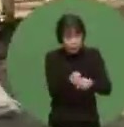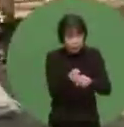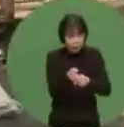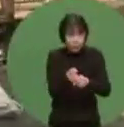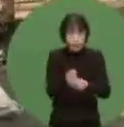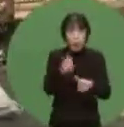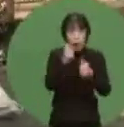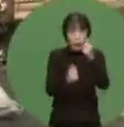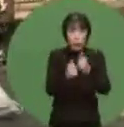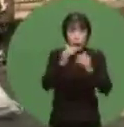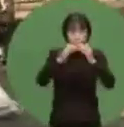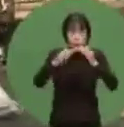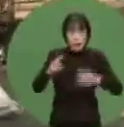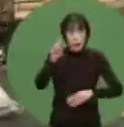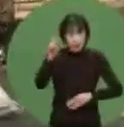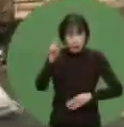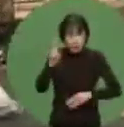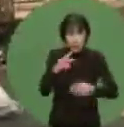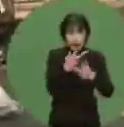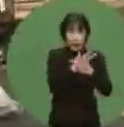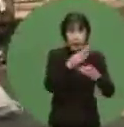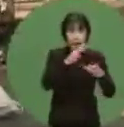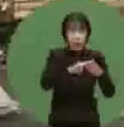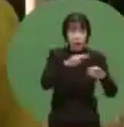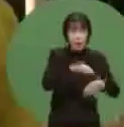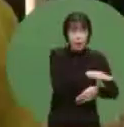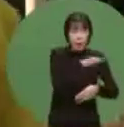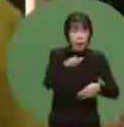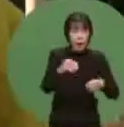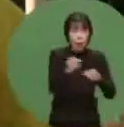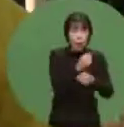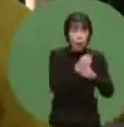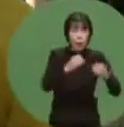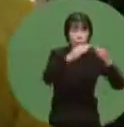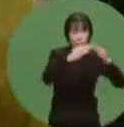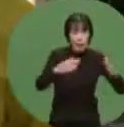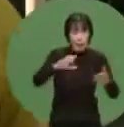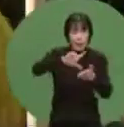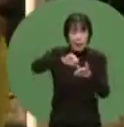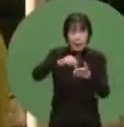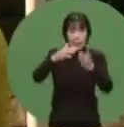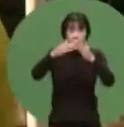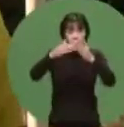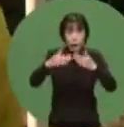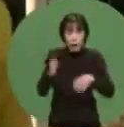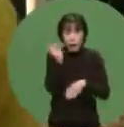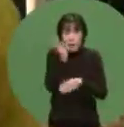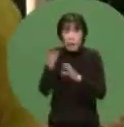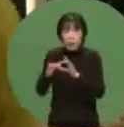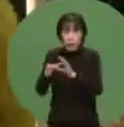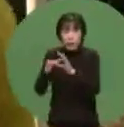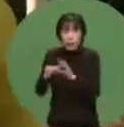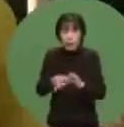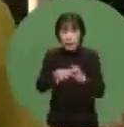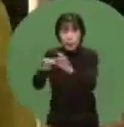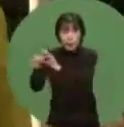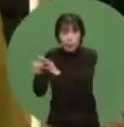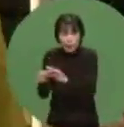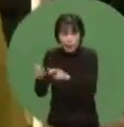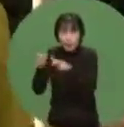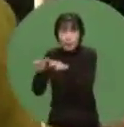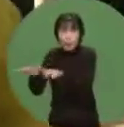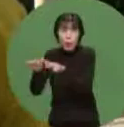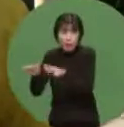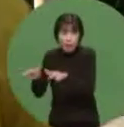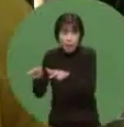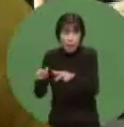この協議会は北田原工業会、地元自治会、水利組合と行政が一体となり、今年5月に